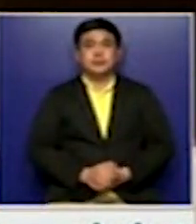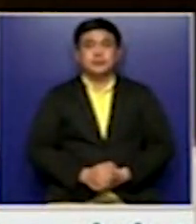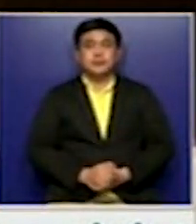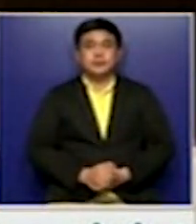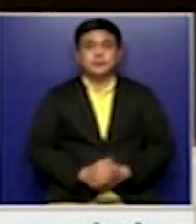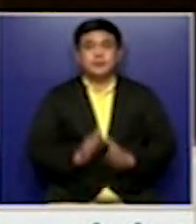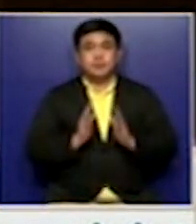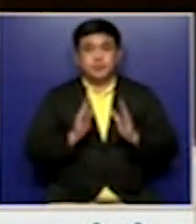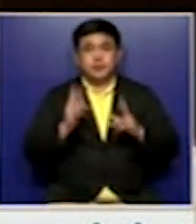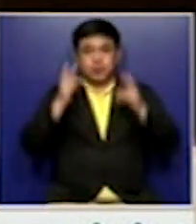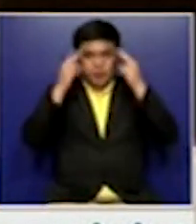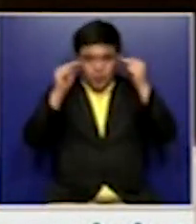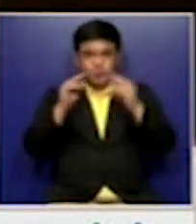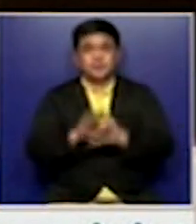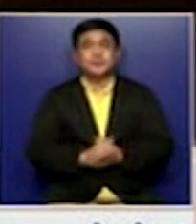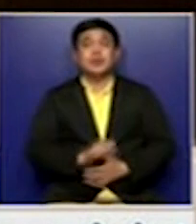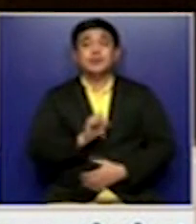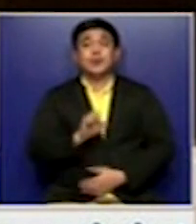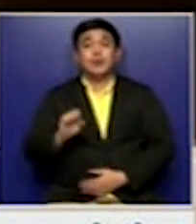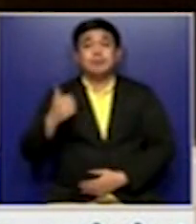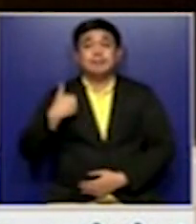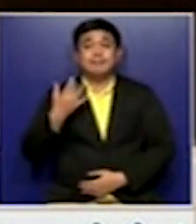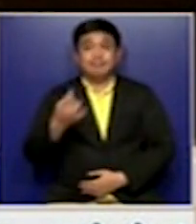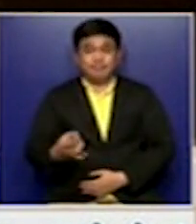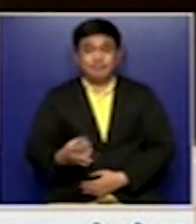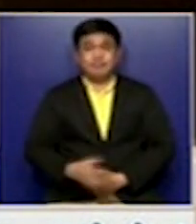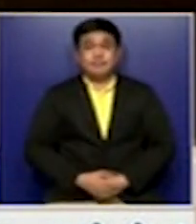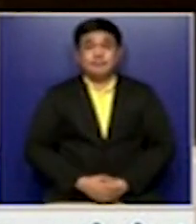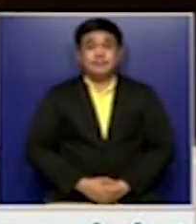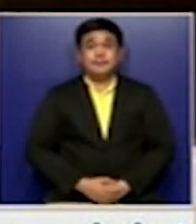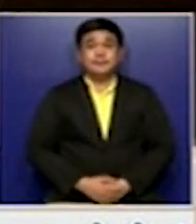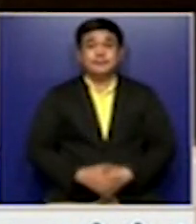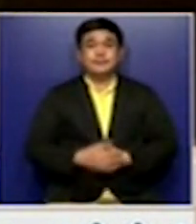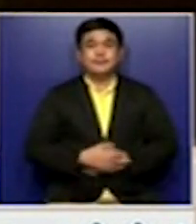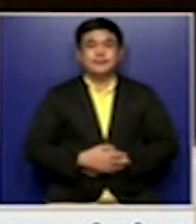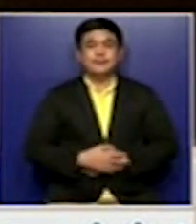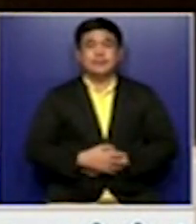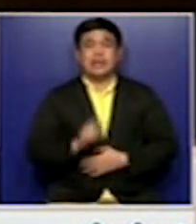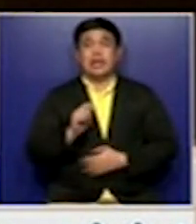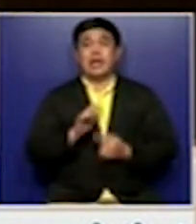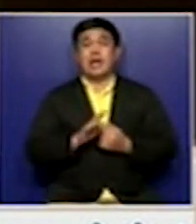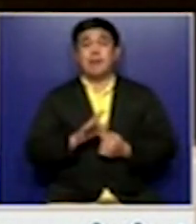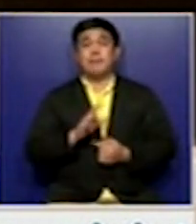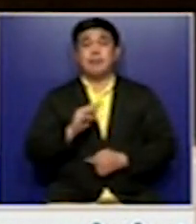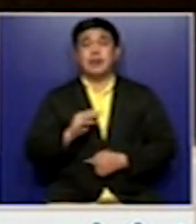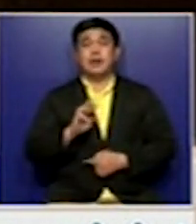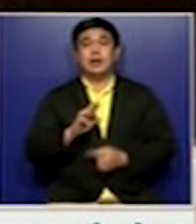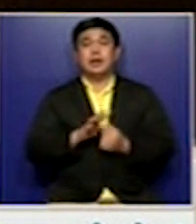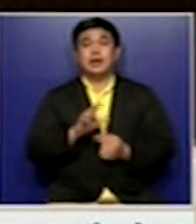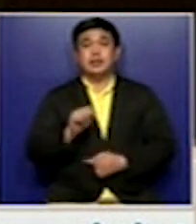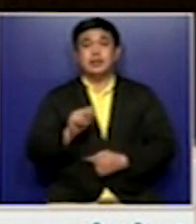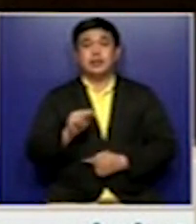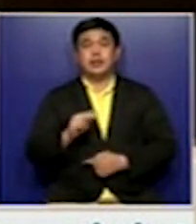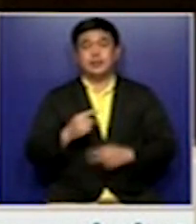ขอบคุณท่านนายกครับท่านส.ส.มีอะไรไหมครับท่านอมรั ฐท่านประธานคะดิฉันอมรัฐโชคบุญพิกุลผู้แทนราษฎรพ